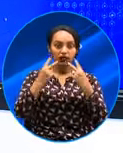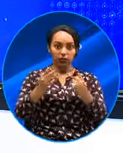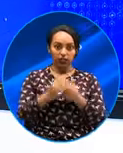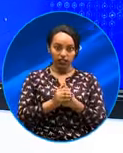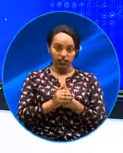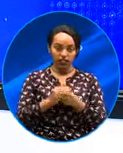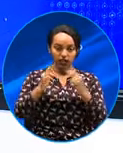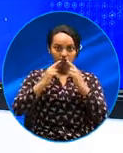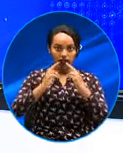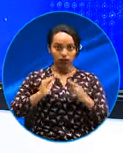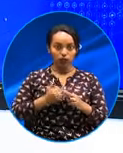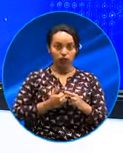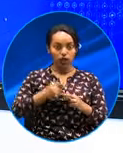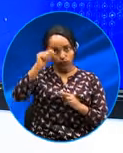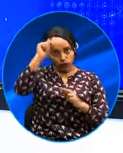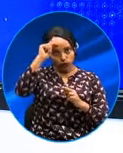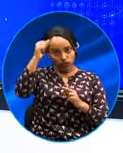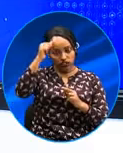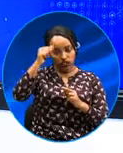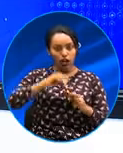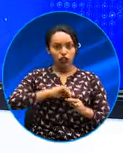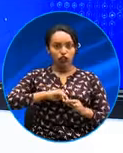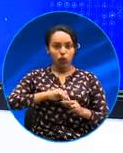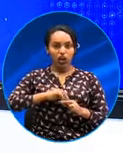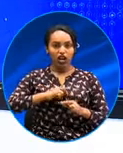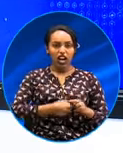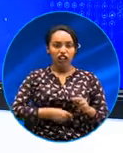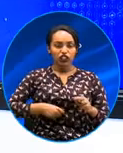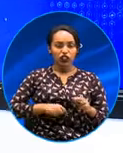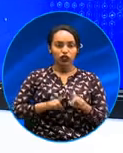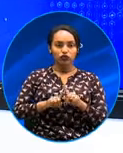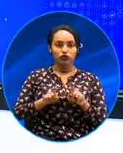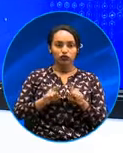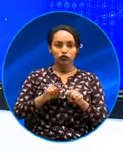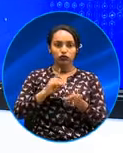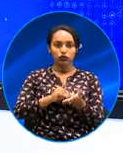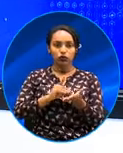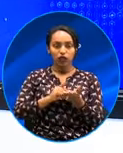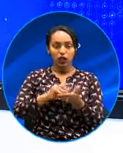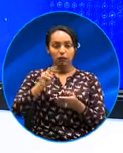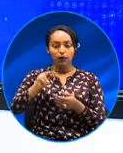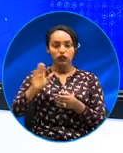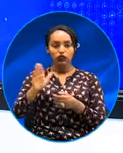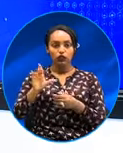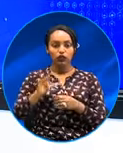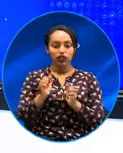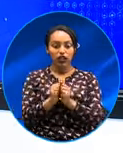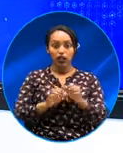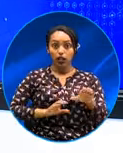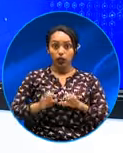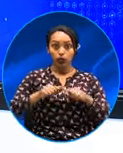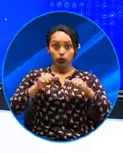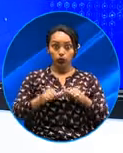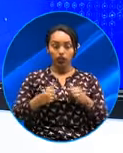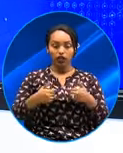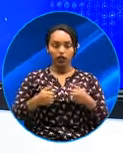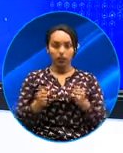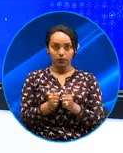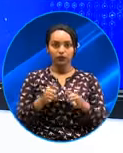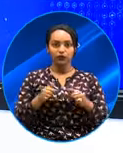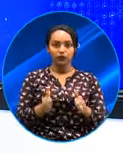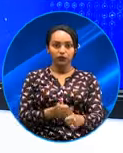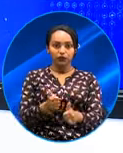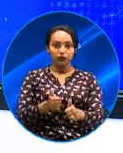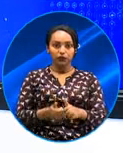በተመለከተ ሪፖርተራችን ቴዎድሮስ ሲሳ የጨጓራ አንጀትና ጉበት ስፔሻሊስት ከሆኑት ዶክተር መሐመድ ሽኩር ጋር ያደረገው ቆይታ አለ፣